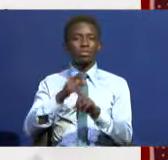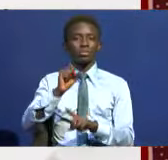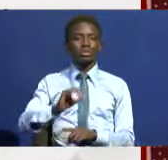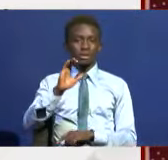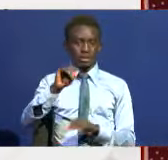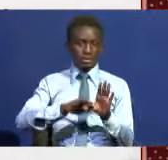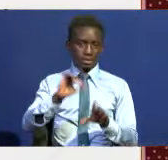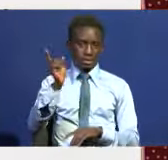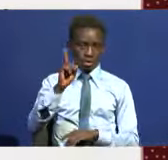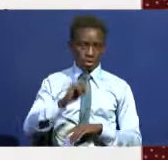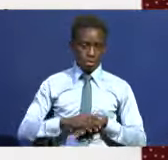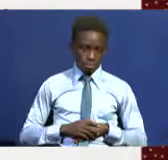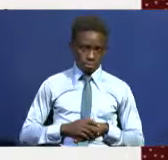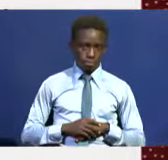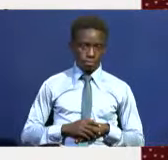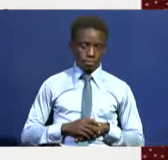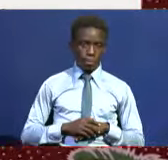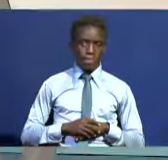Na mtazamaji,